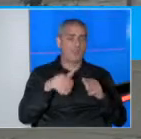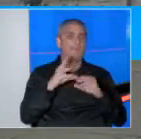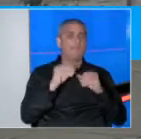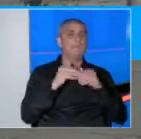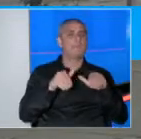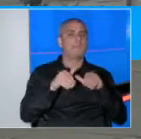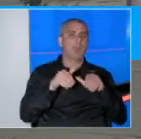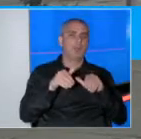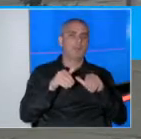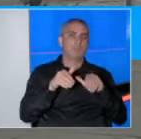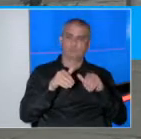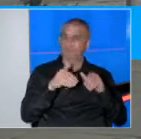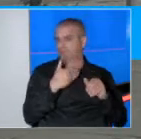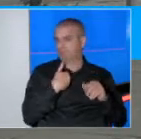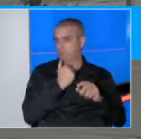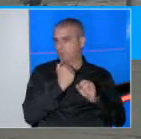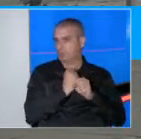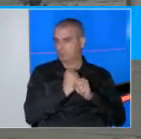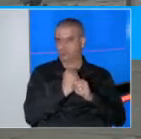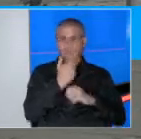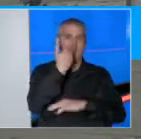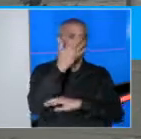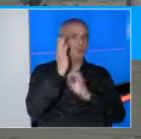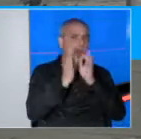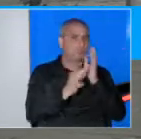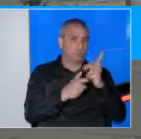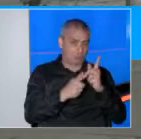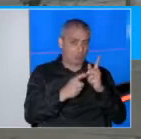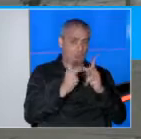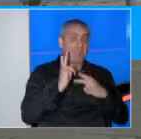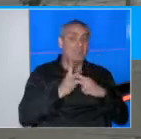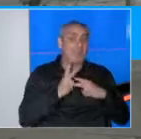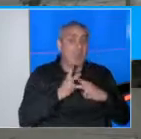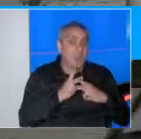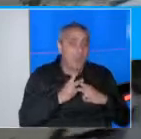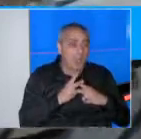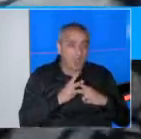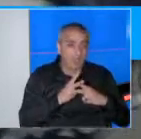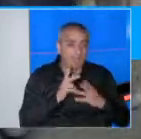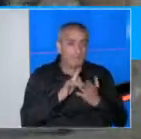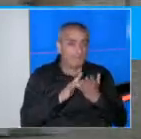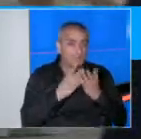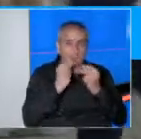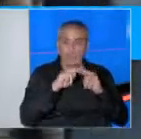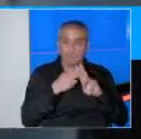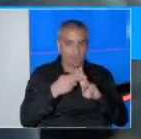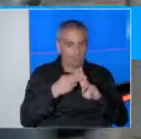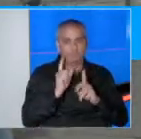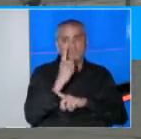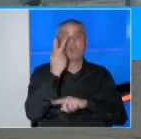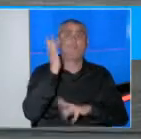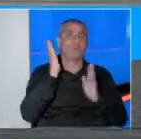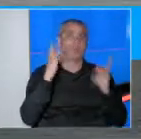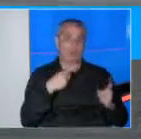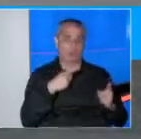מגבלות שאנחנו עושים לנסיעה למדינות מסוימות. התחלואה במקומות רבים בעולם היא גבוהה